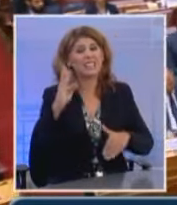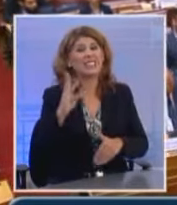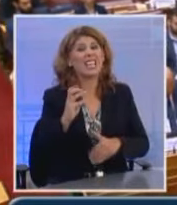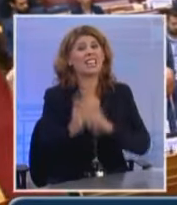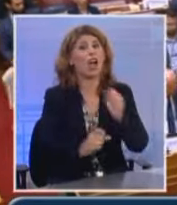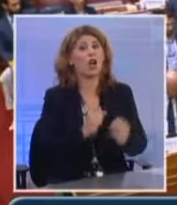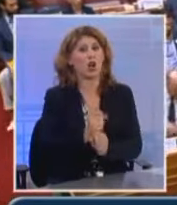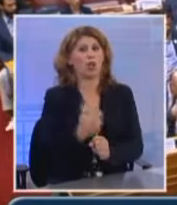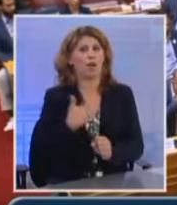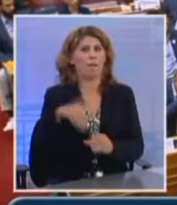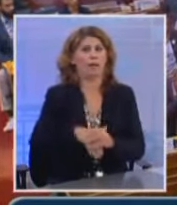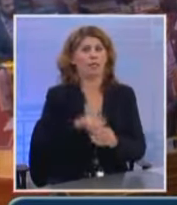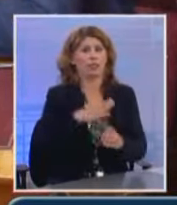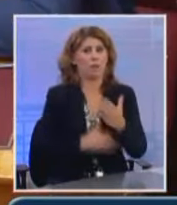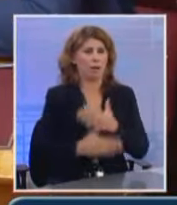χρόνια.